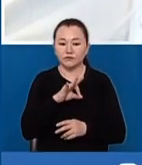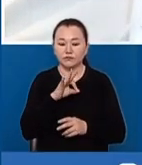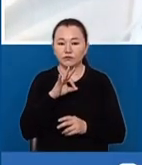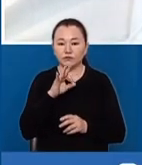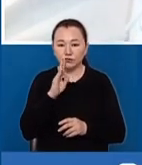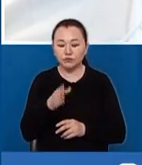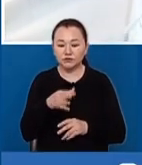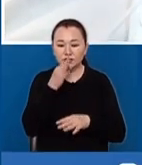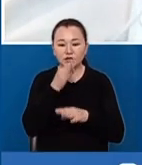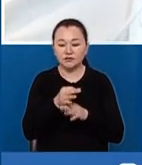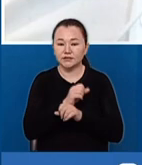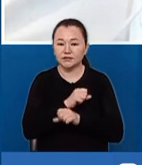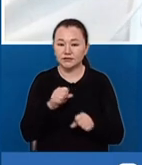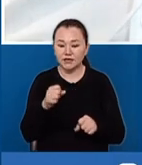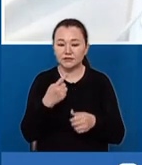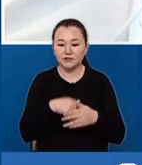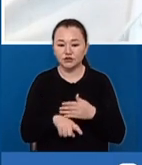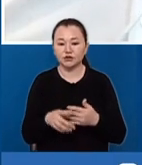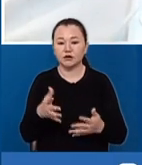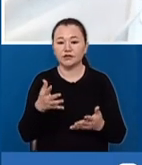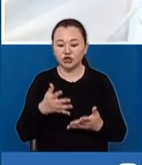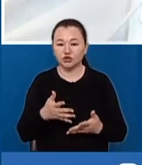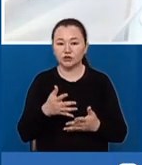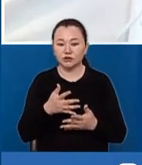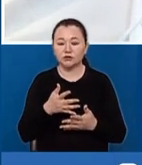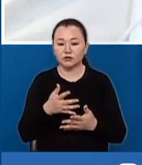айтуға болмайды. Яғни, әрине